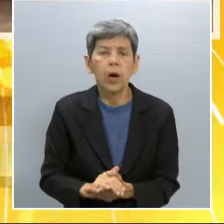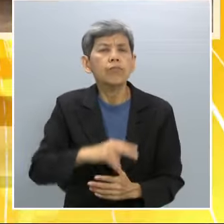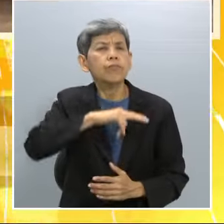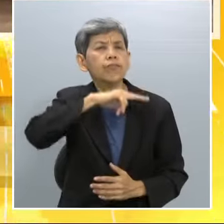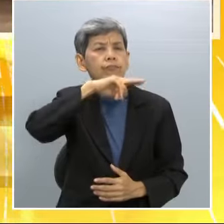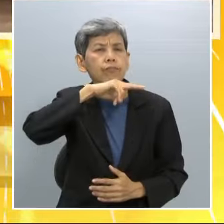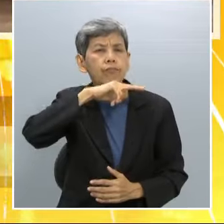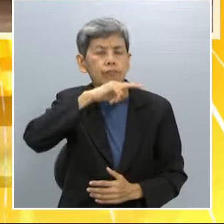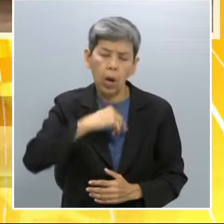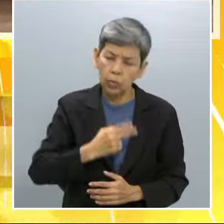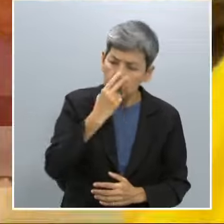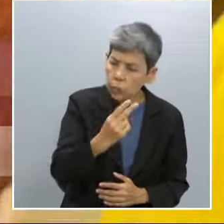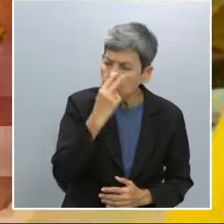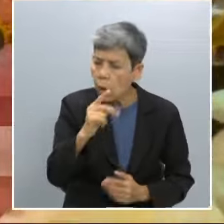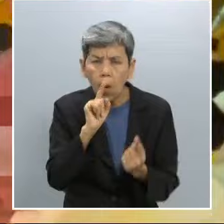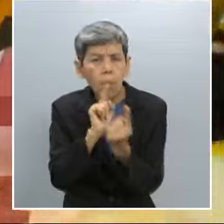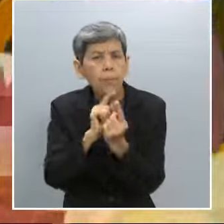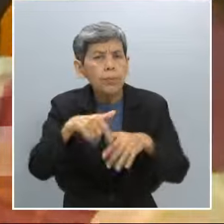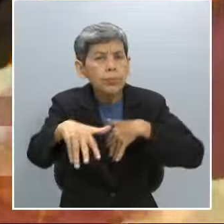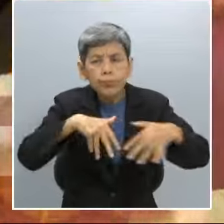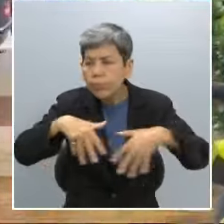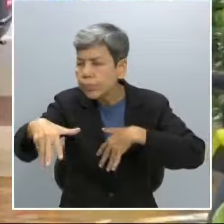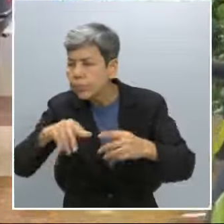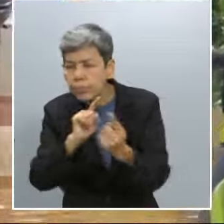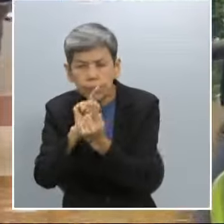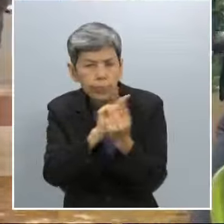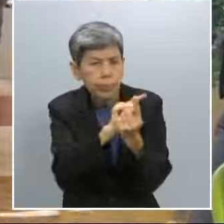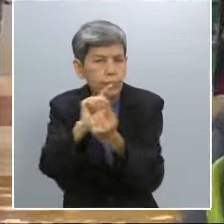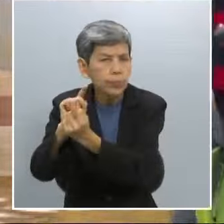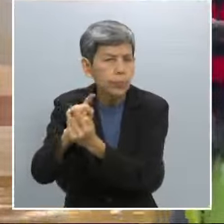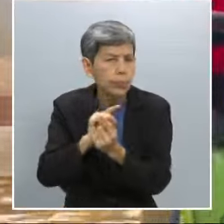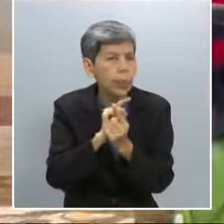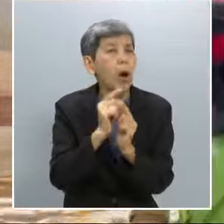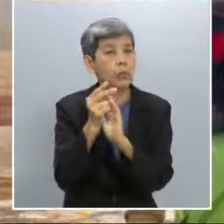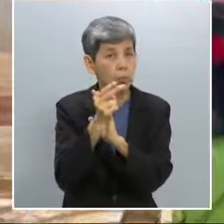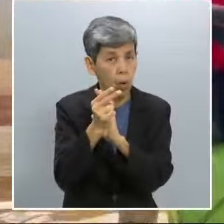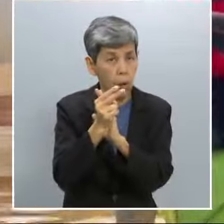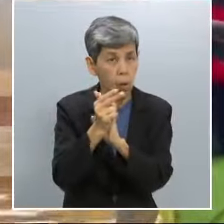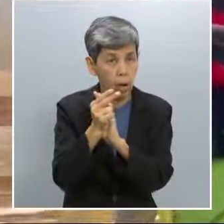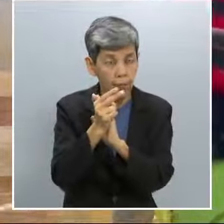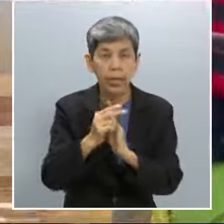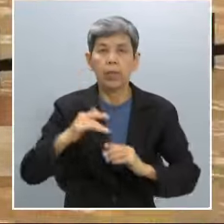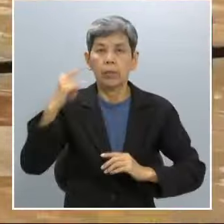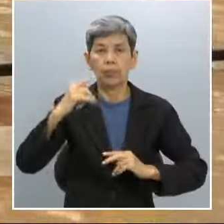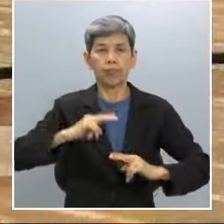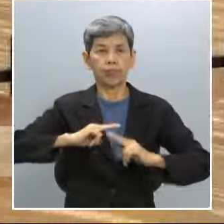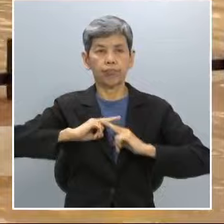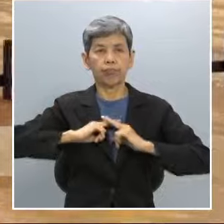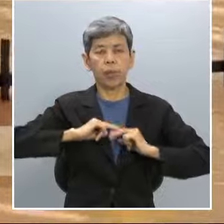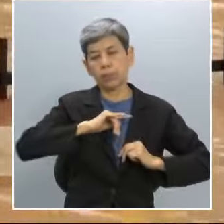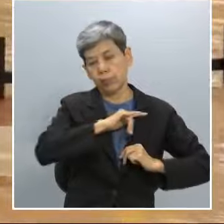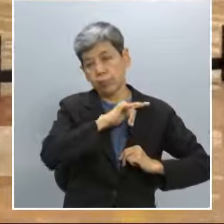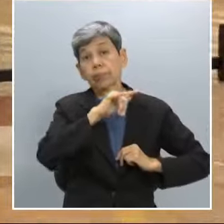านนี้ลงพื้นที่ท่านผู้ชมลงพื้นที่จังหวัดหนองคายด้วยเครื่องบินส่วนตัวและลง